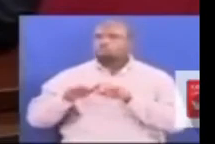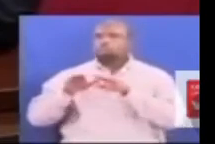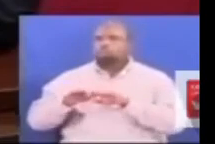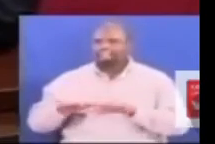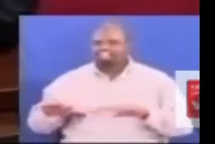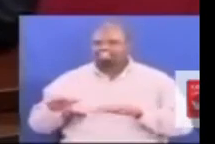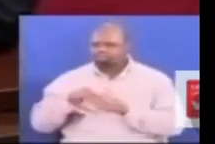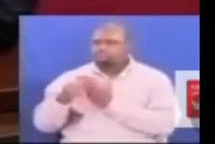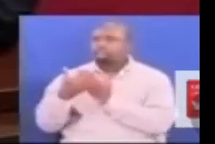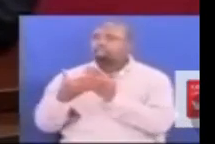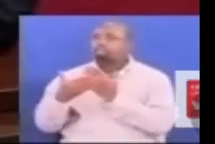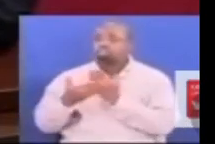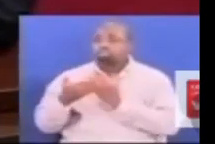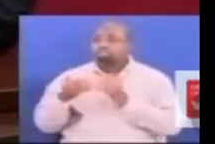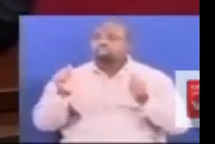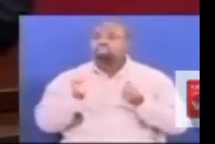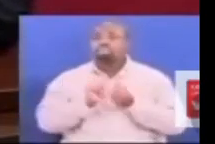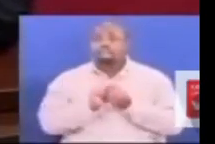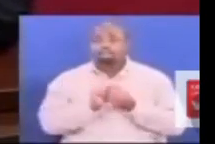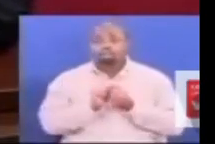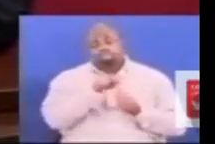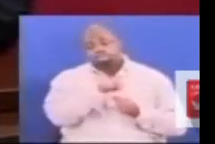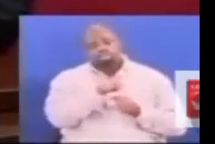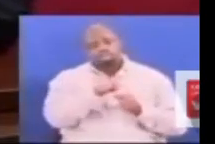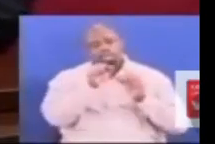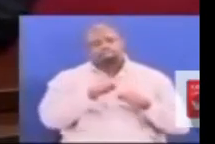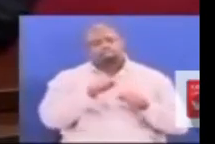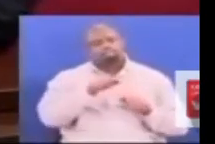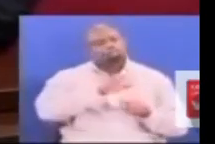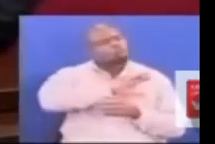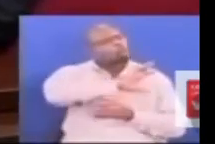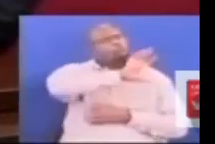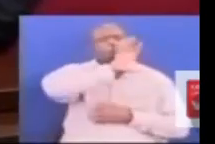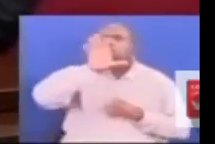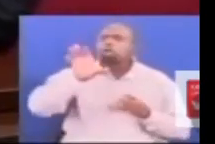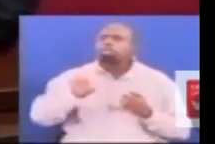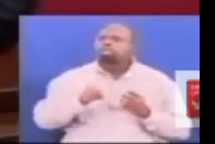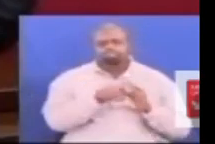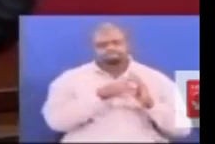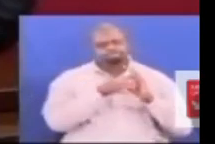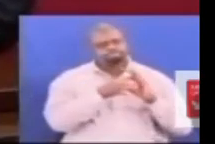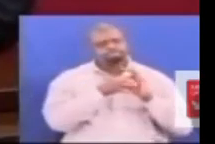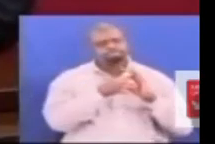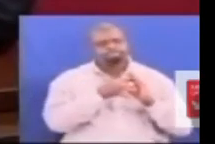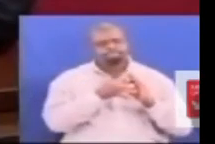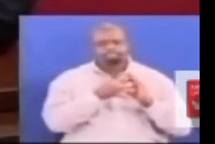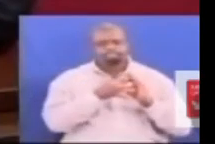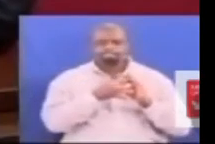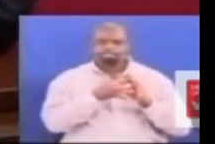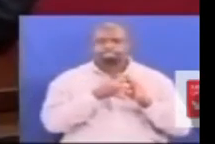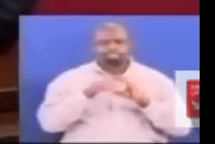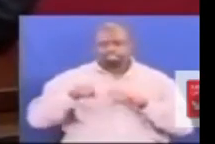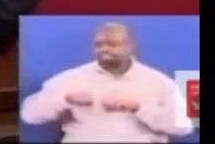ni jambo ambalo Watanzania wote lazima tushikamane, tushirikiane katika kulidumisha.